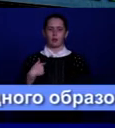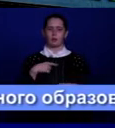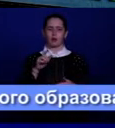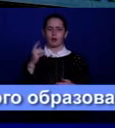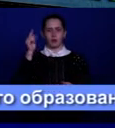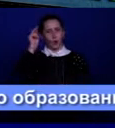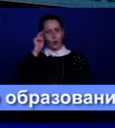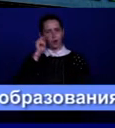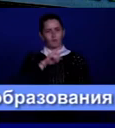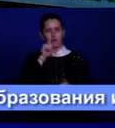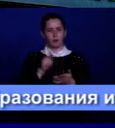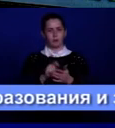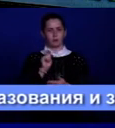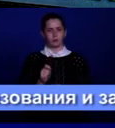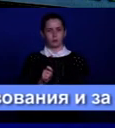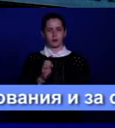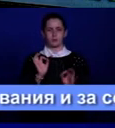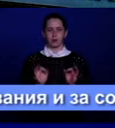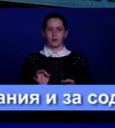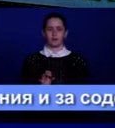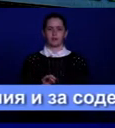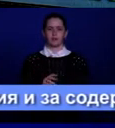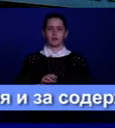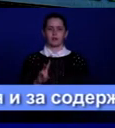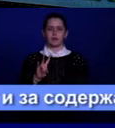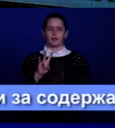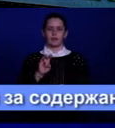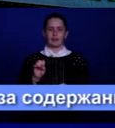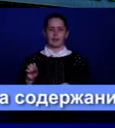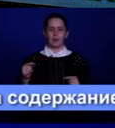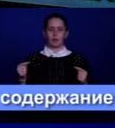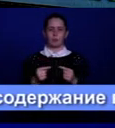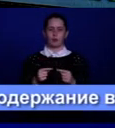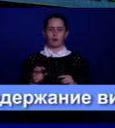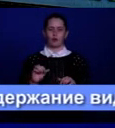Научимся правильно ставить вопросы к глаголам неопределенной формы.